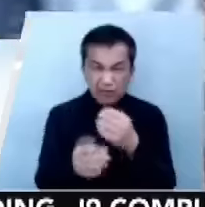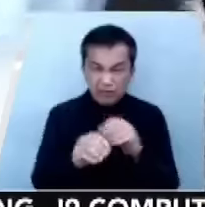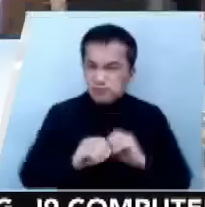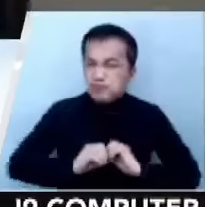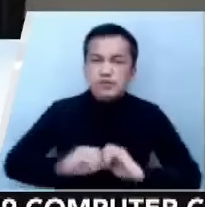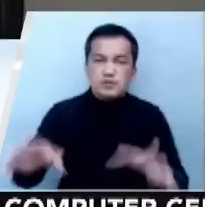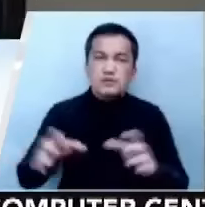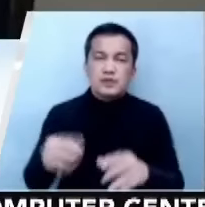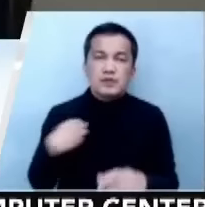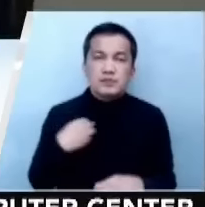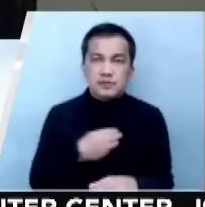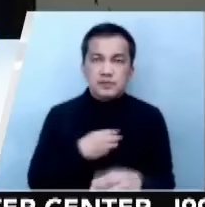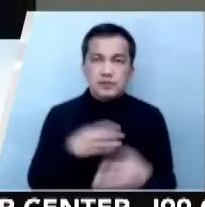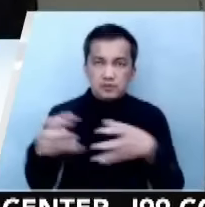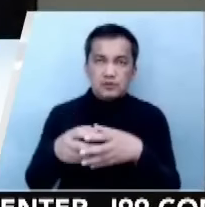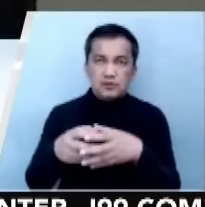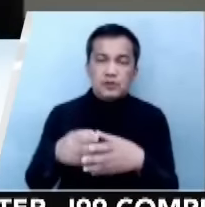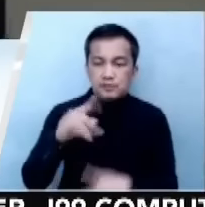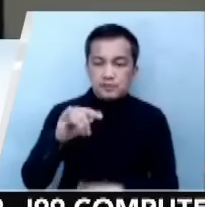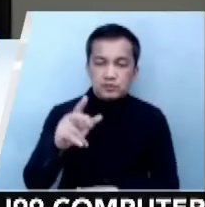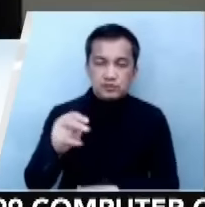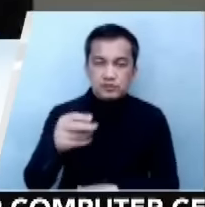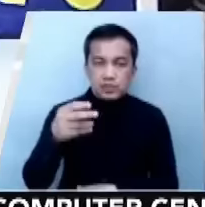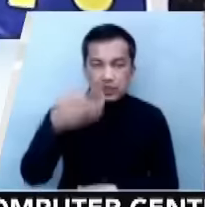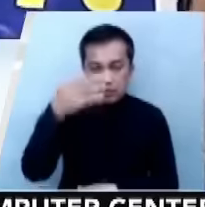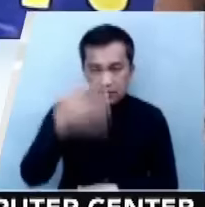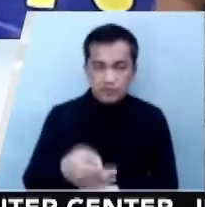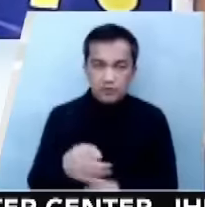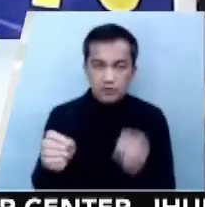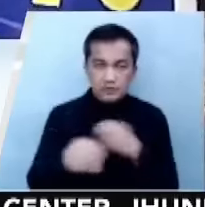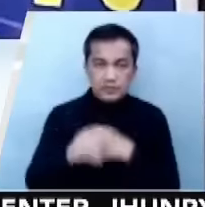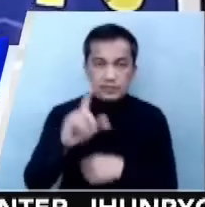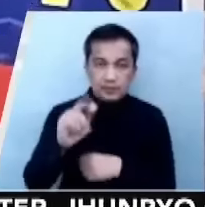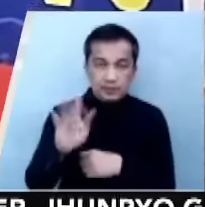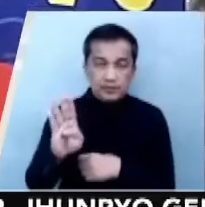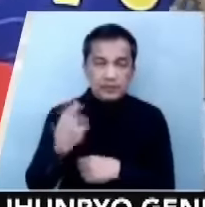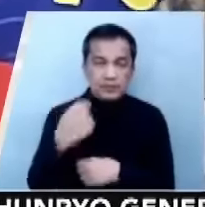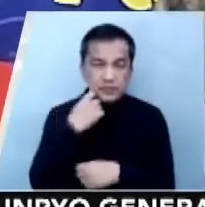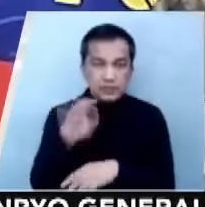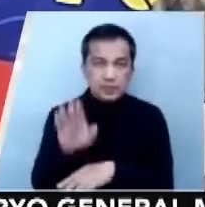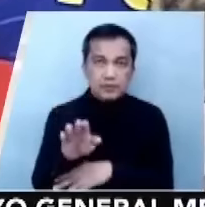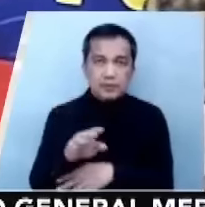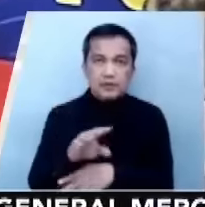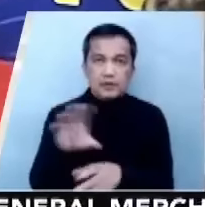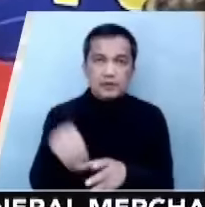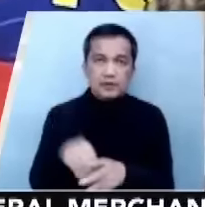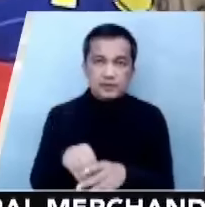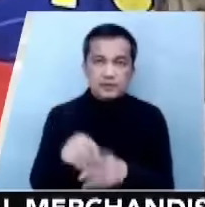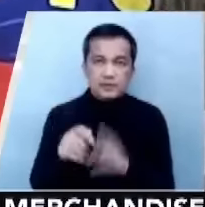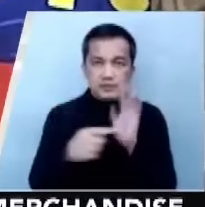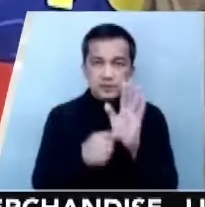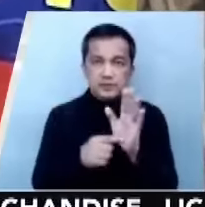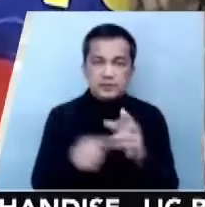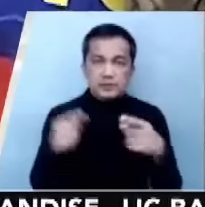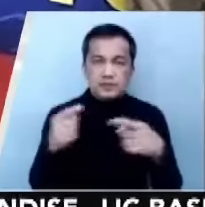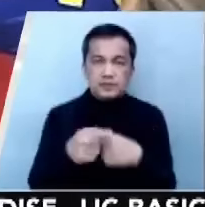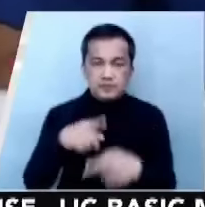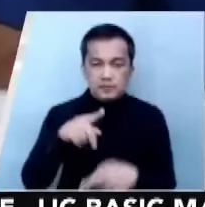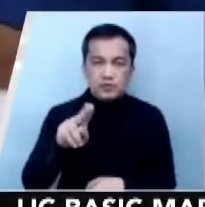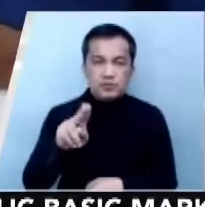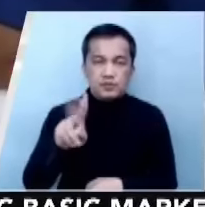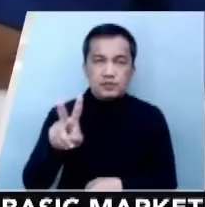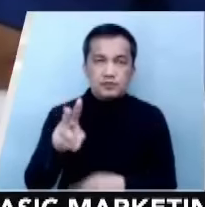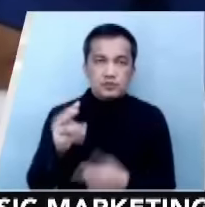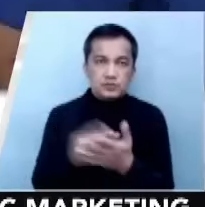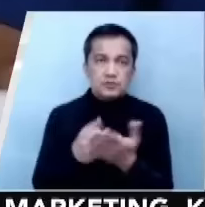group na piston sa harap ng tanggapan ng LTFRB kaninang hapon. Bahagi yan ng protesta nila laban sa pagpapatuloy ng PUV Modernization Program.